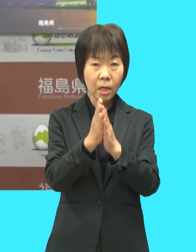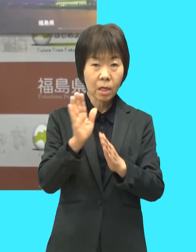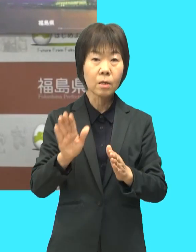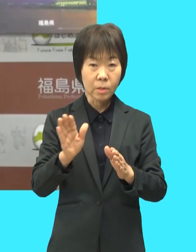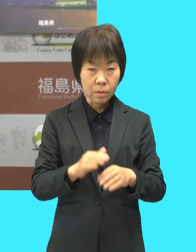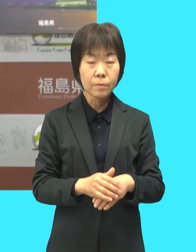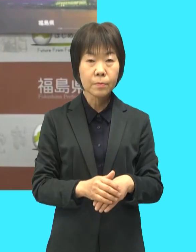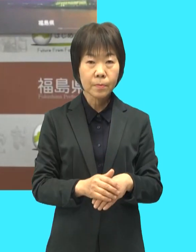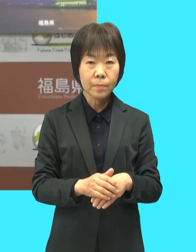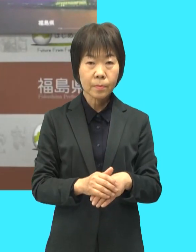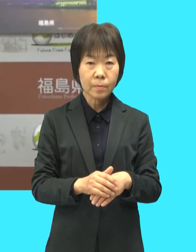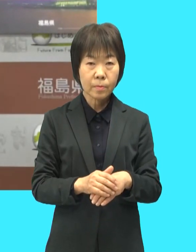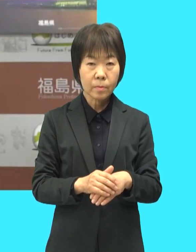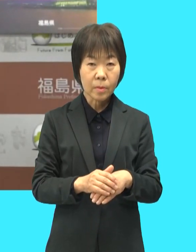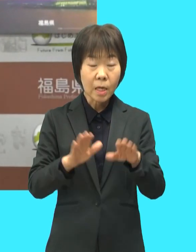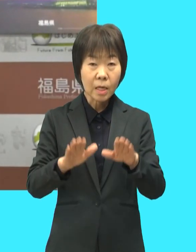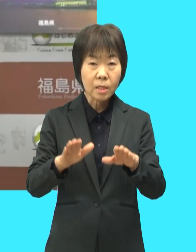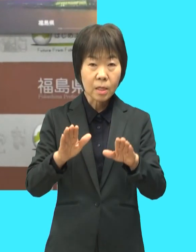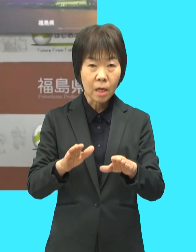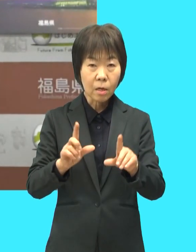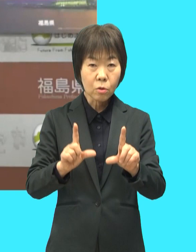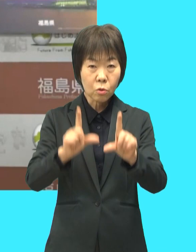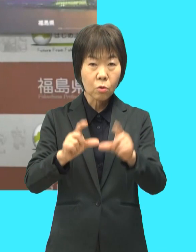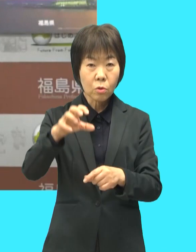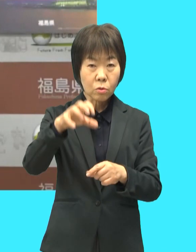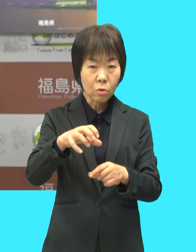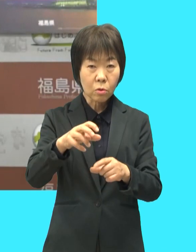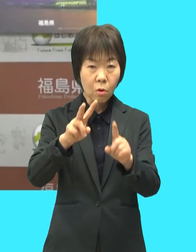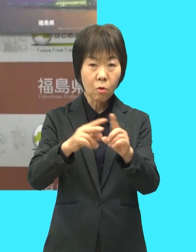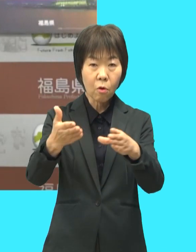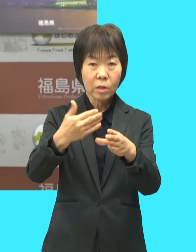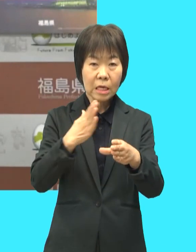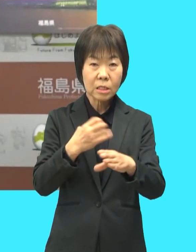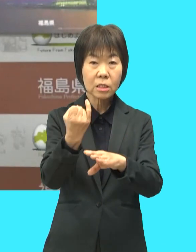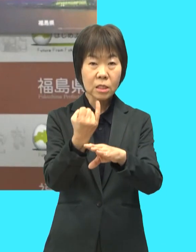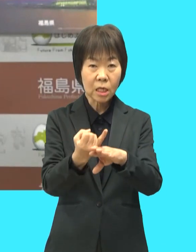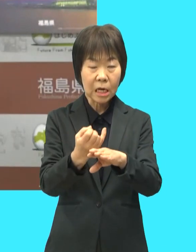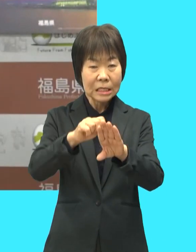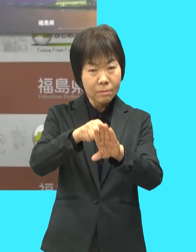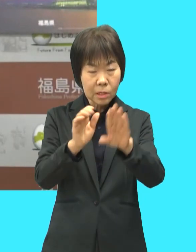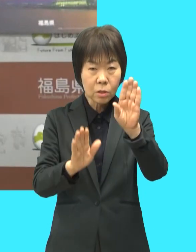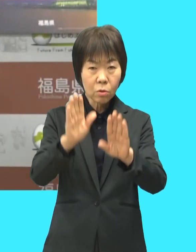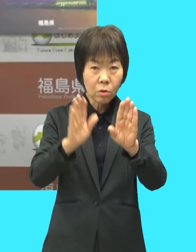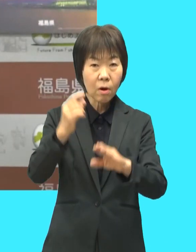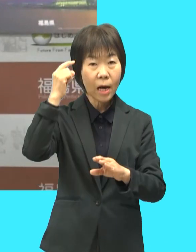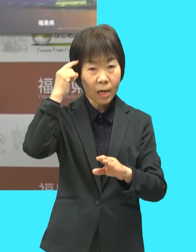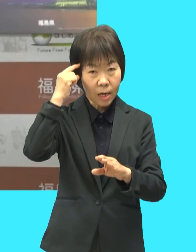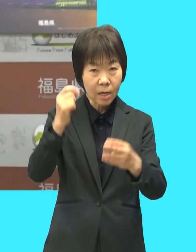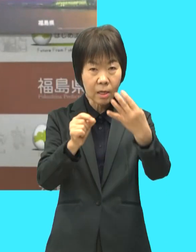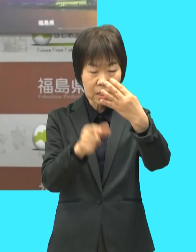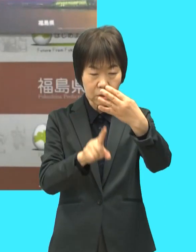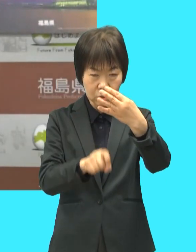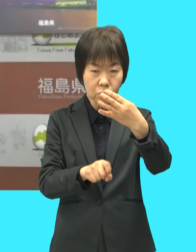ところであります。現在、東京都の小池知事が厳しい状況を踏まえ、4